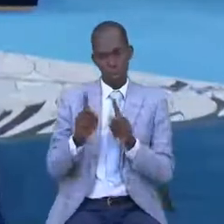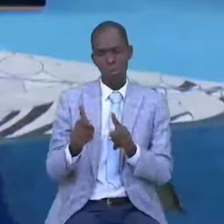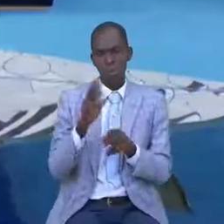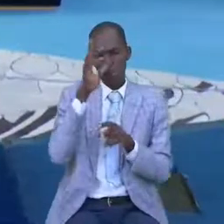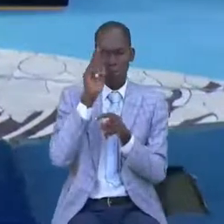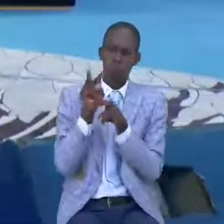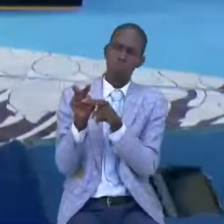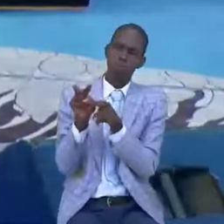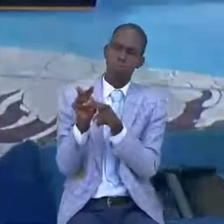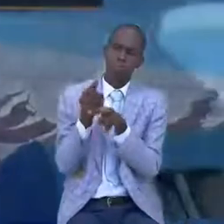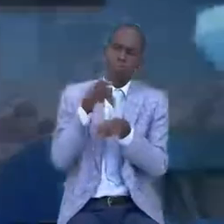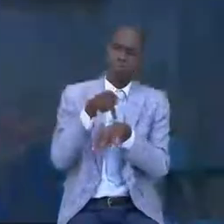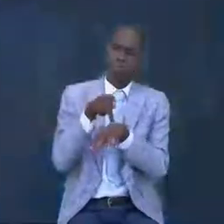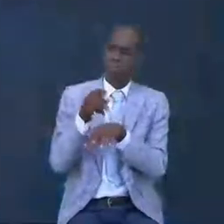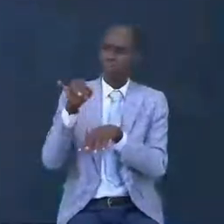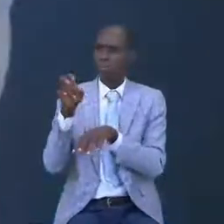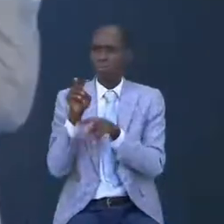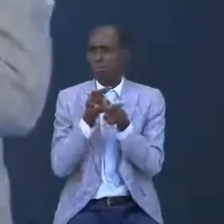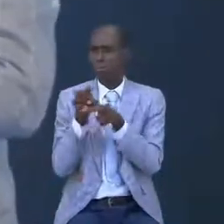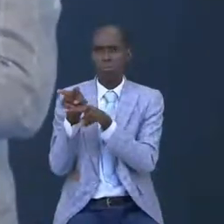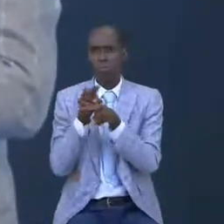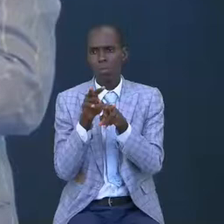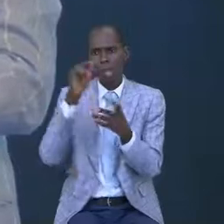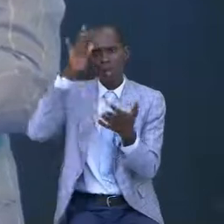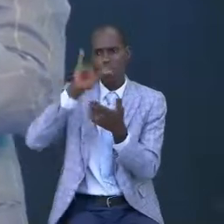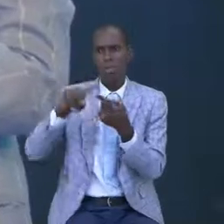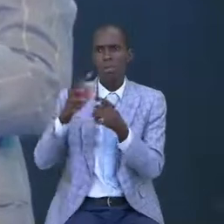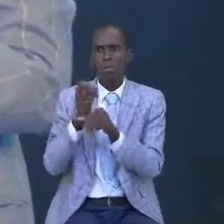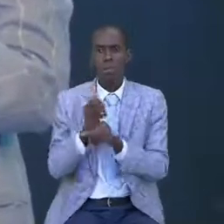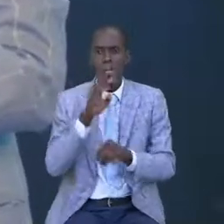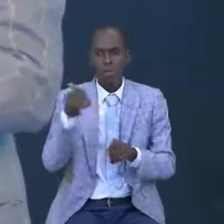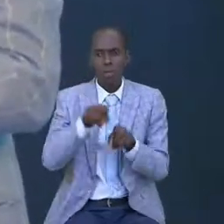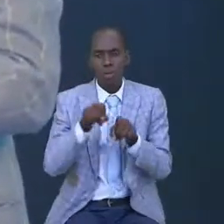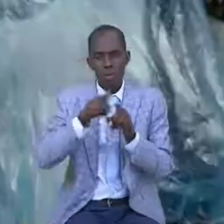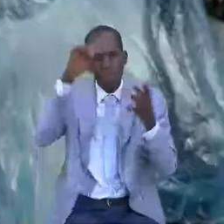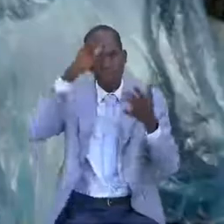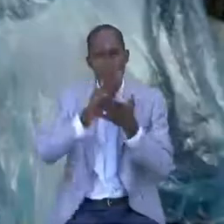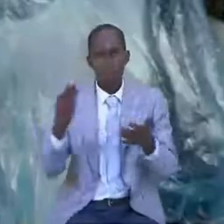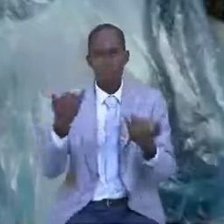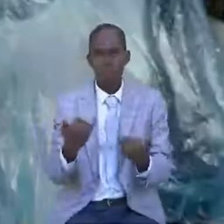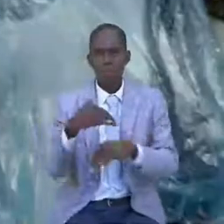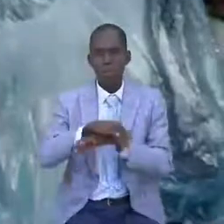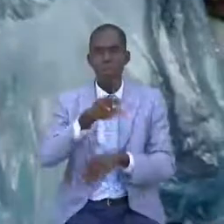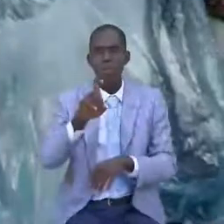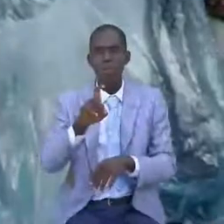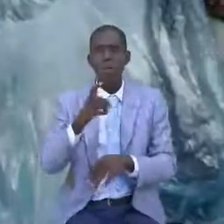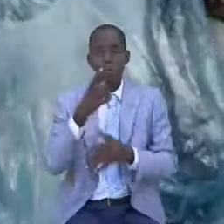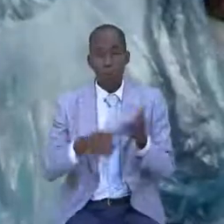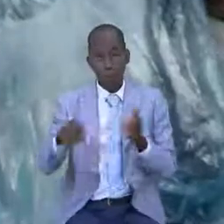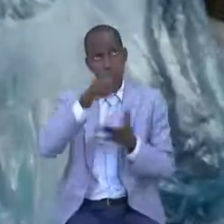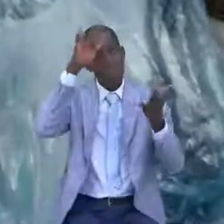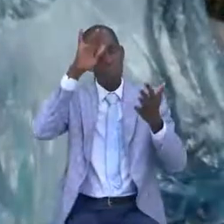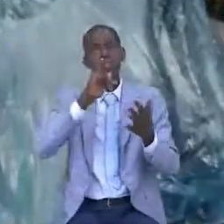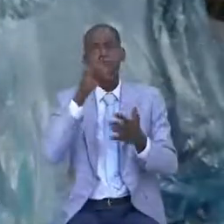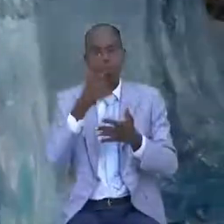dit, le prédicateur a dit, regarde-nous. Et puis, il les regardait attendant. Y a-t-il